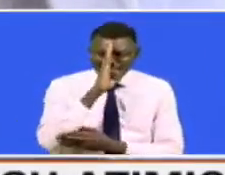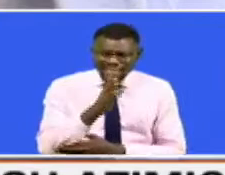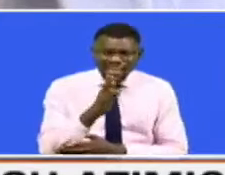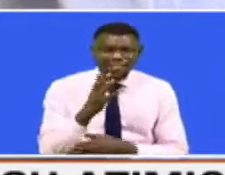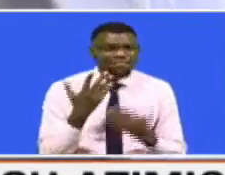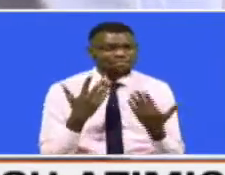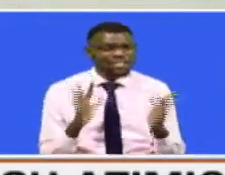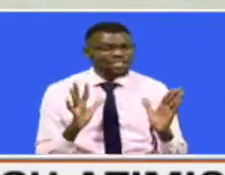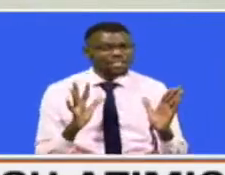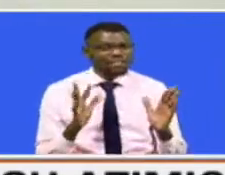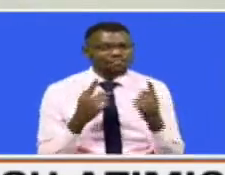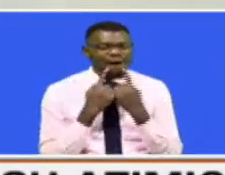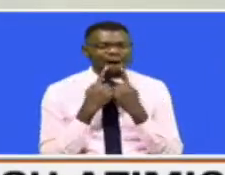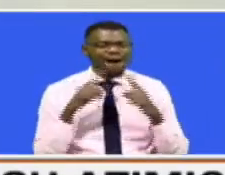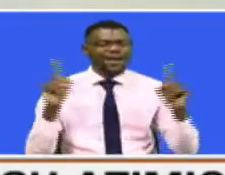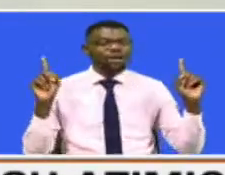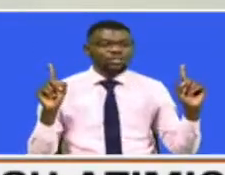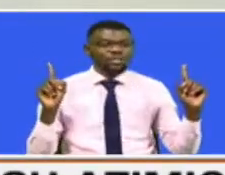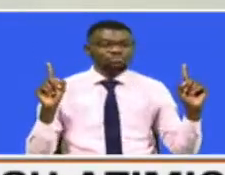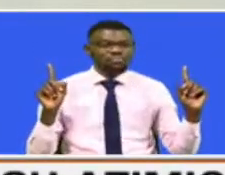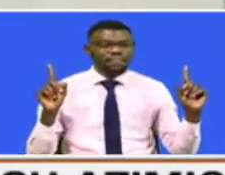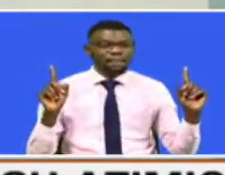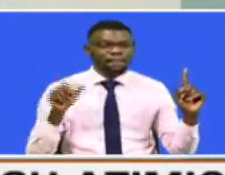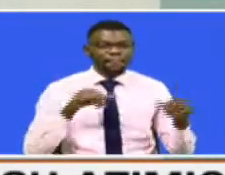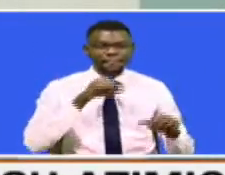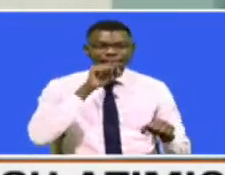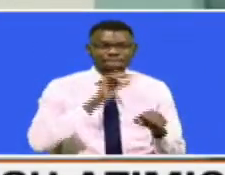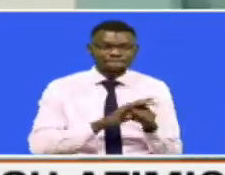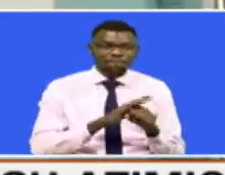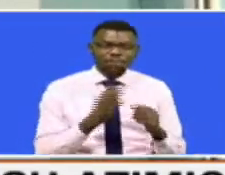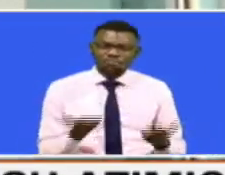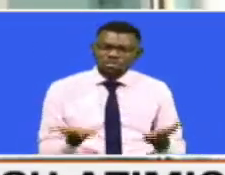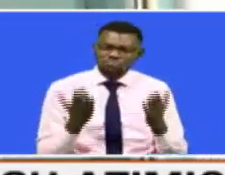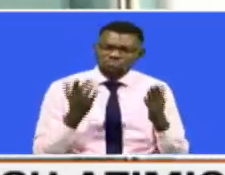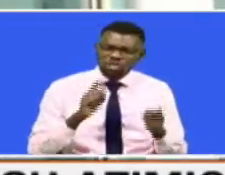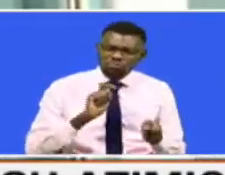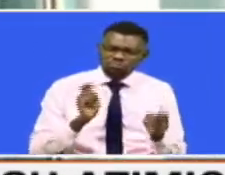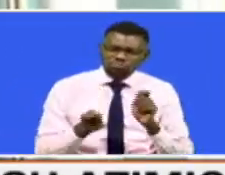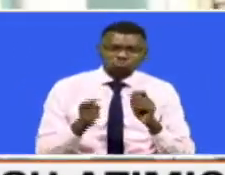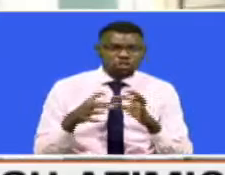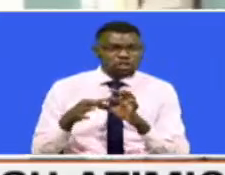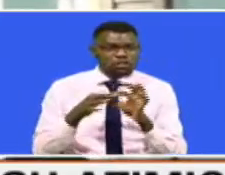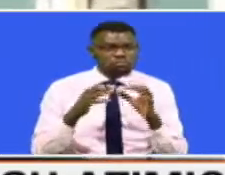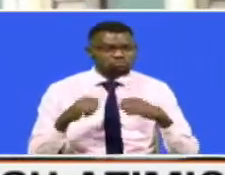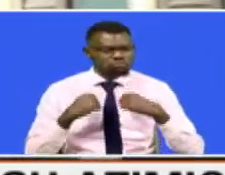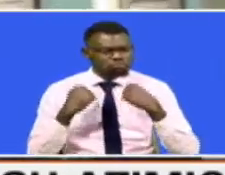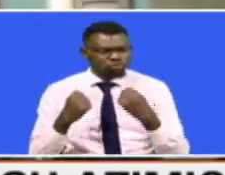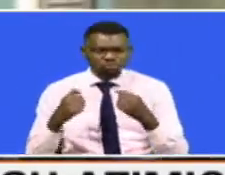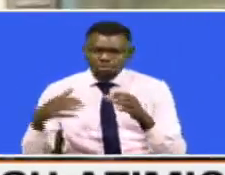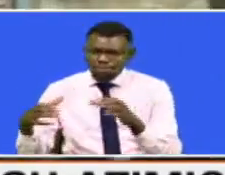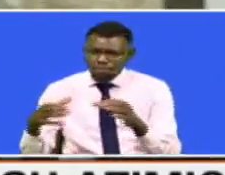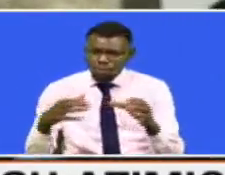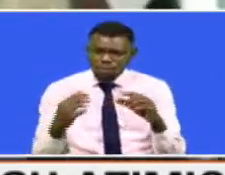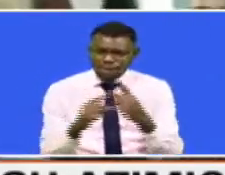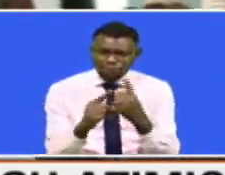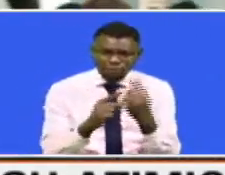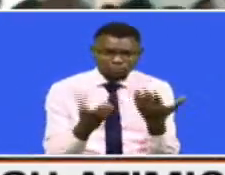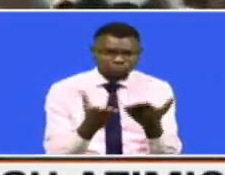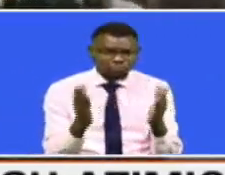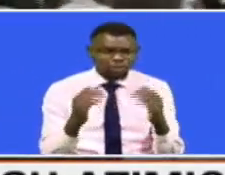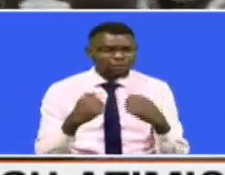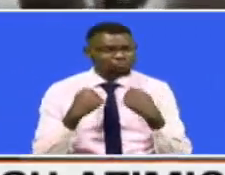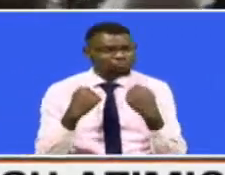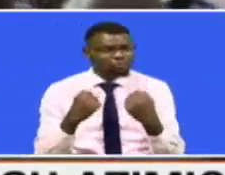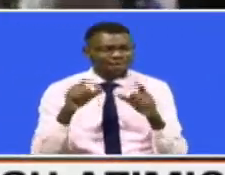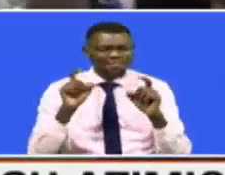na tangazo kwa wafuasi wake, akiahidi kuimarisha muungano wa Azimio la Umoja na vyama tanzu ili kukabiliana na Rais William